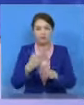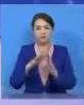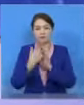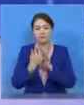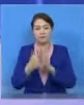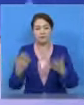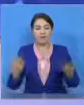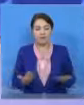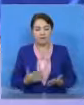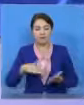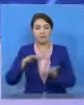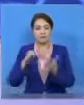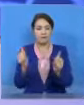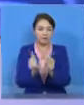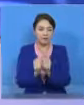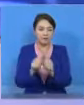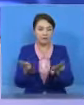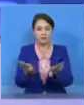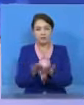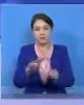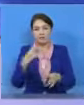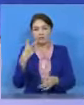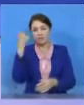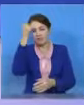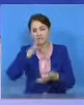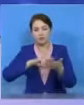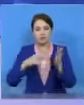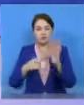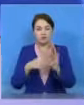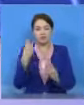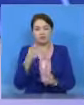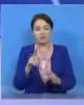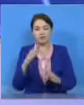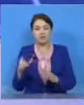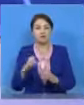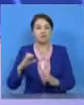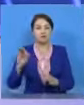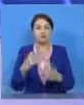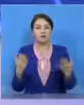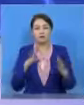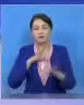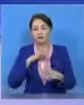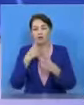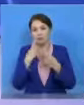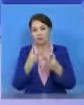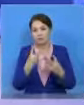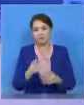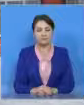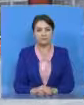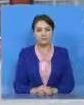ауылдардағы тірлік қалаға жақындай түспек. 2 жылға жоспарланған жобаның бірінші кезеңі қандай нәтиже берді, тілші